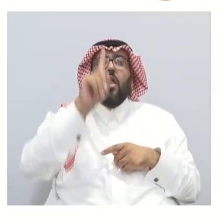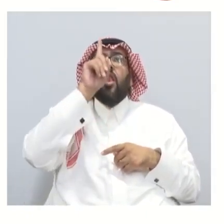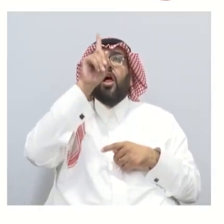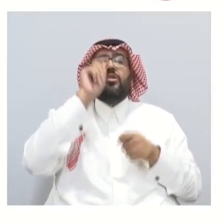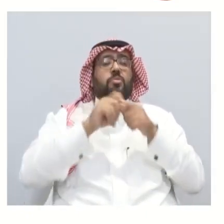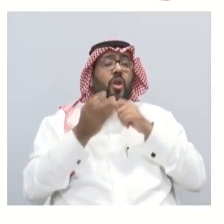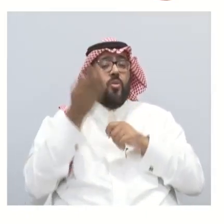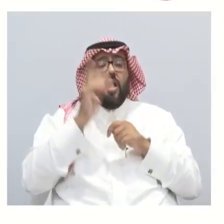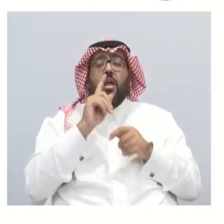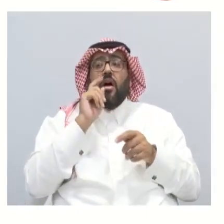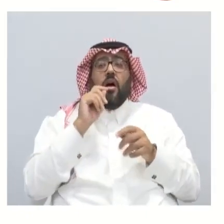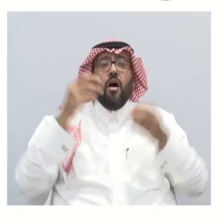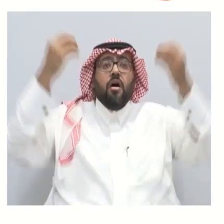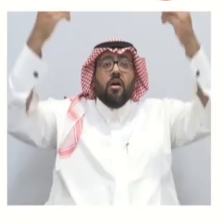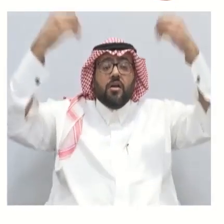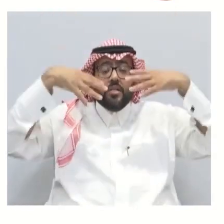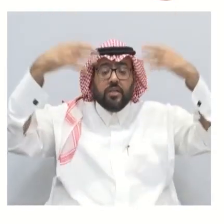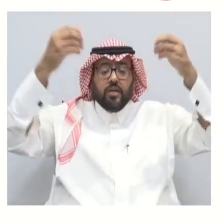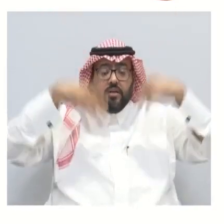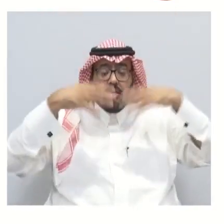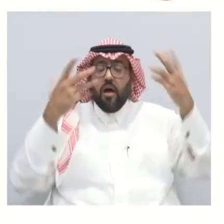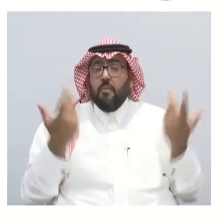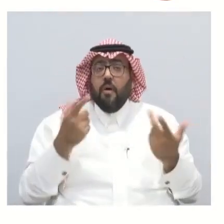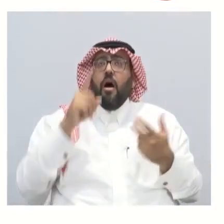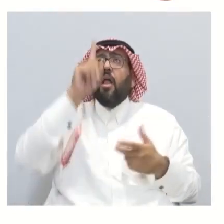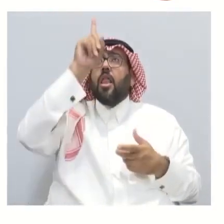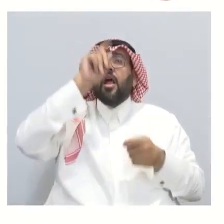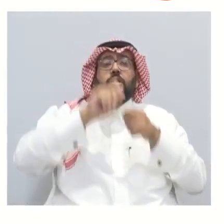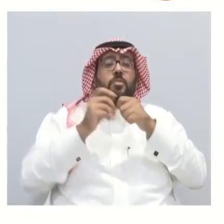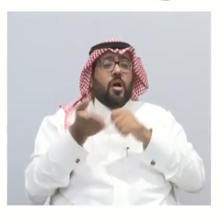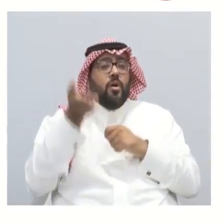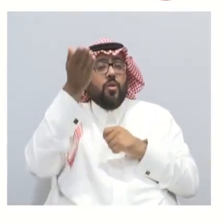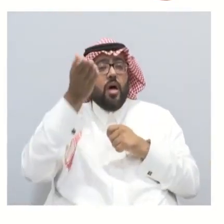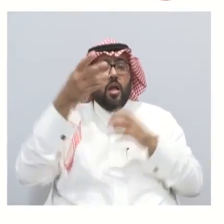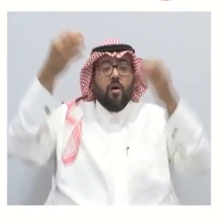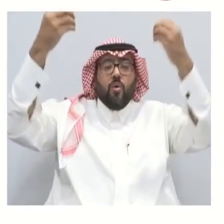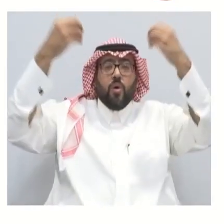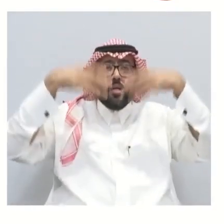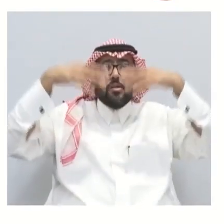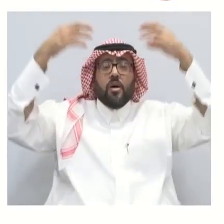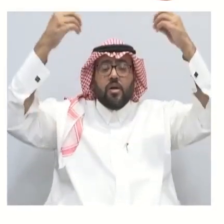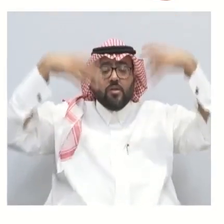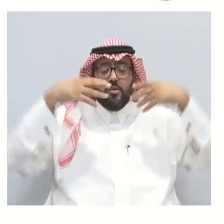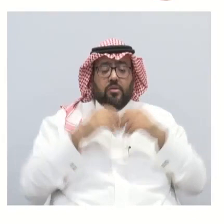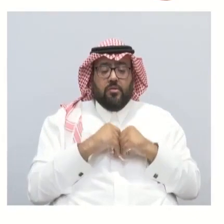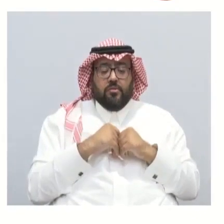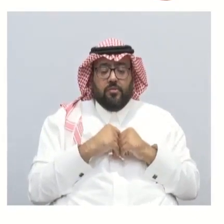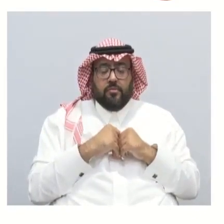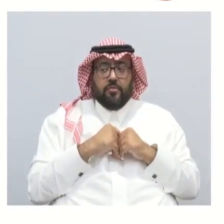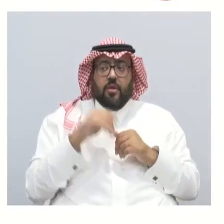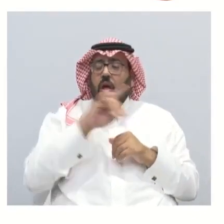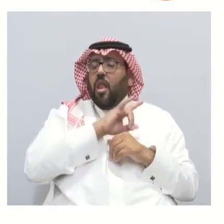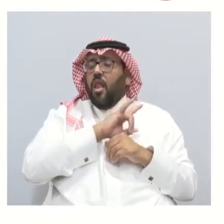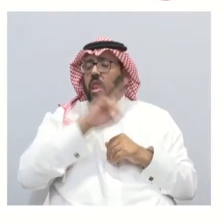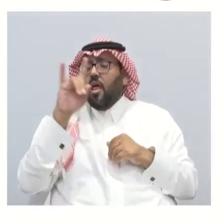ايضا الرزق فالله هو الرازق سبحانه وهو الرزاق جل جل جلاله فلا